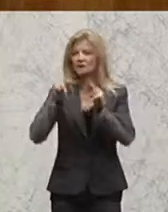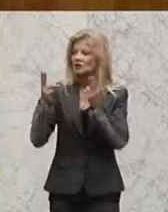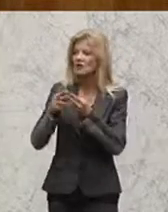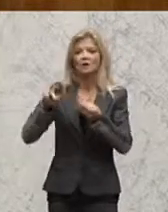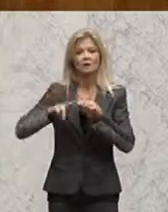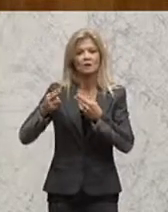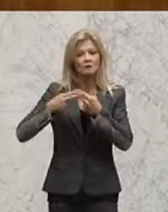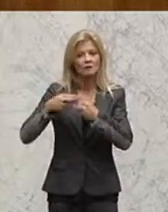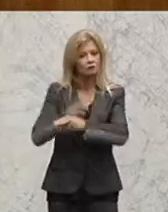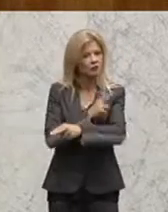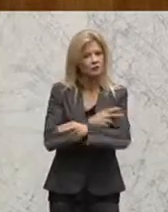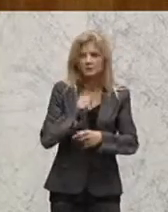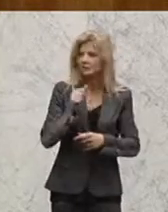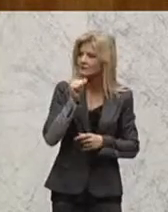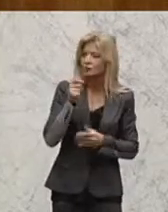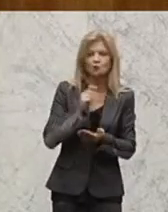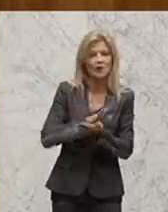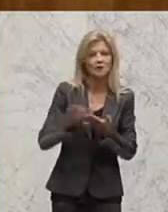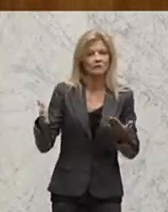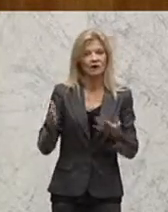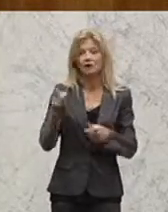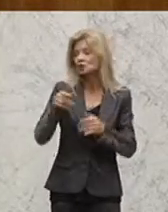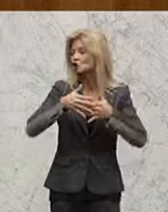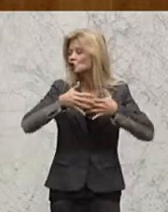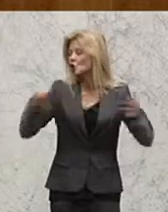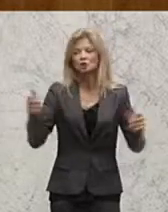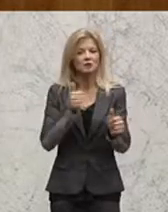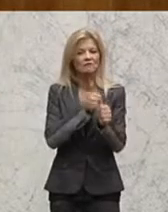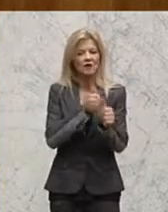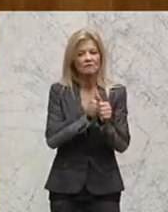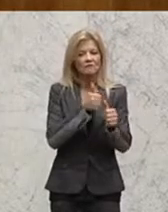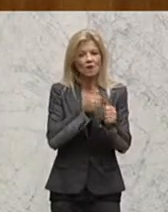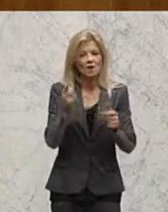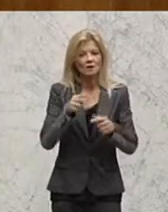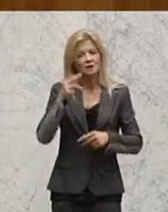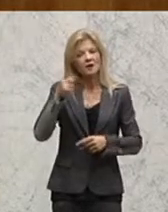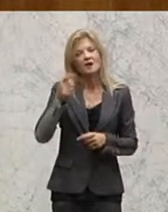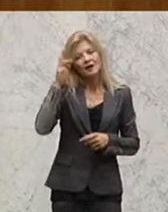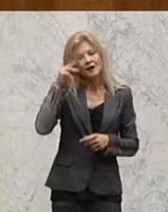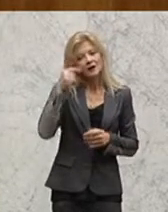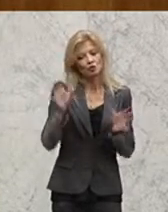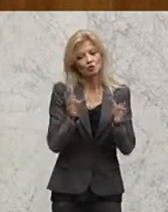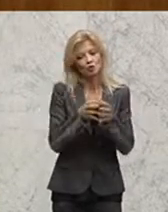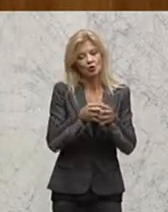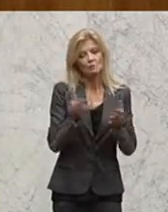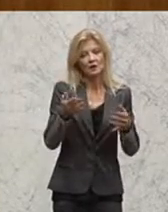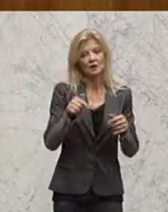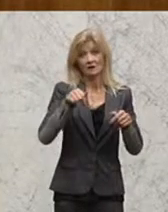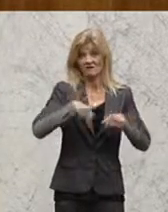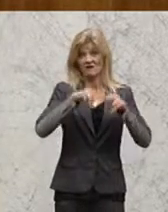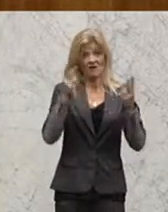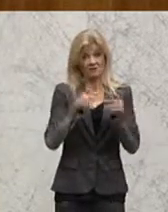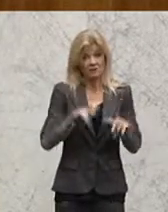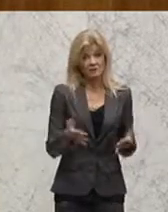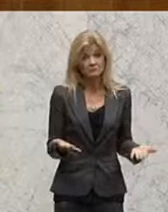gelten als größte verfolgte Religionsgruppe in dieser Welt, mit den meisten ermordeten Menschen in dieser Welt. Und wir